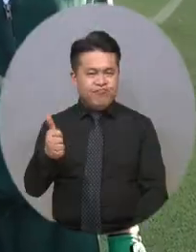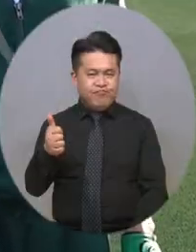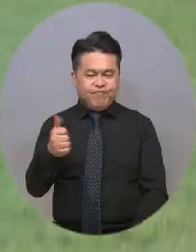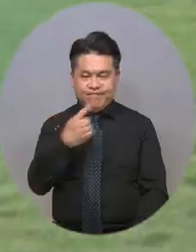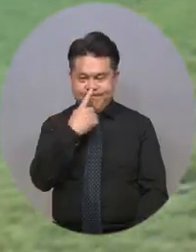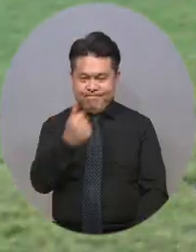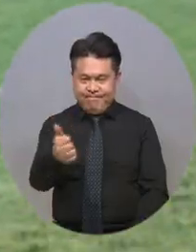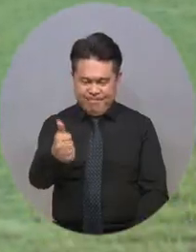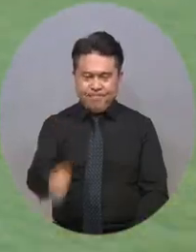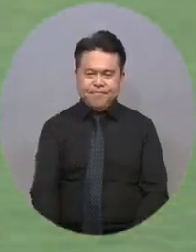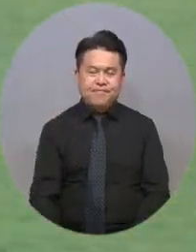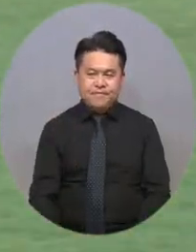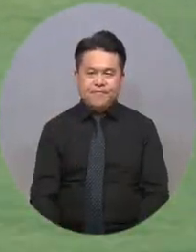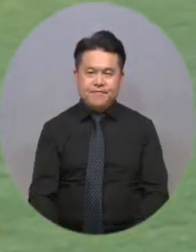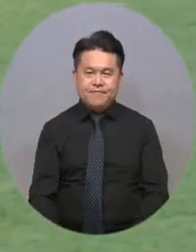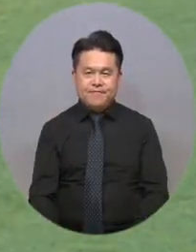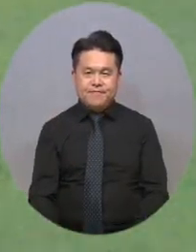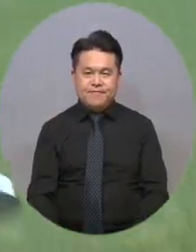나이스! 감사합니다.